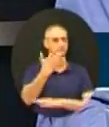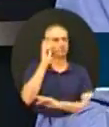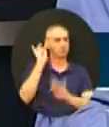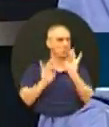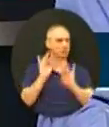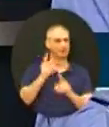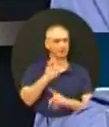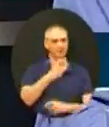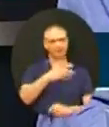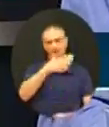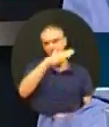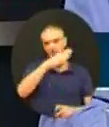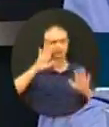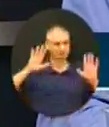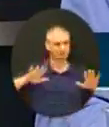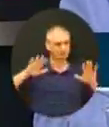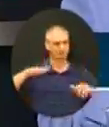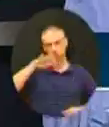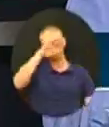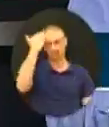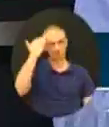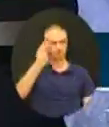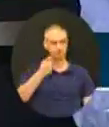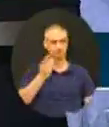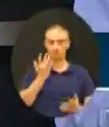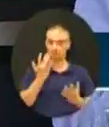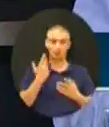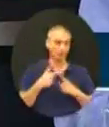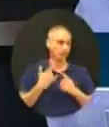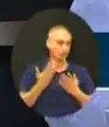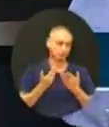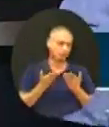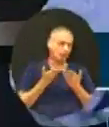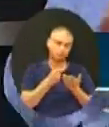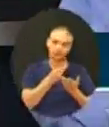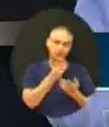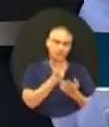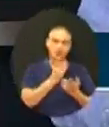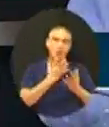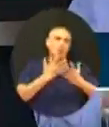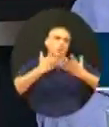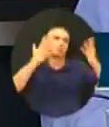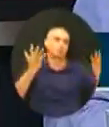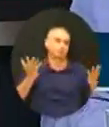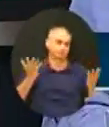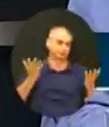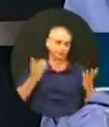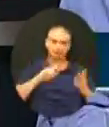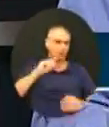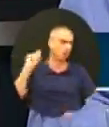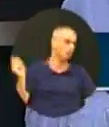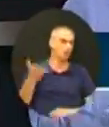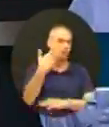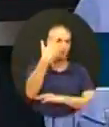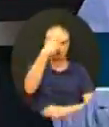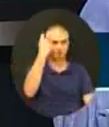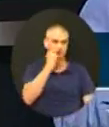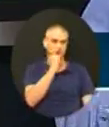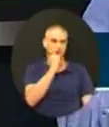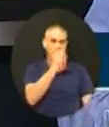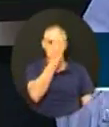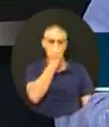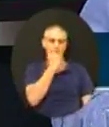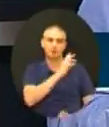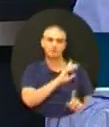הלאומתית, הג'יהדיסטית, שעד היום פתחה דלתות, אבל באופן מצומצם, לא באופן קטגורי, כולל במדינות ערביות, שלא רוצות את